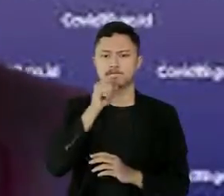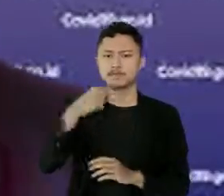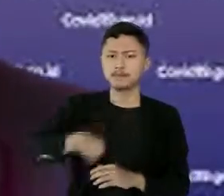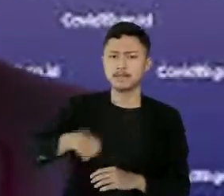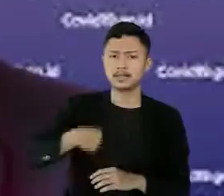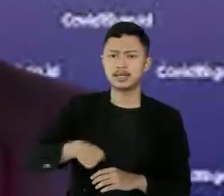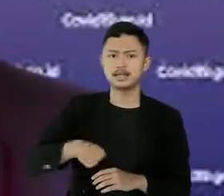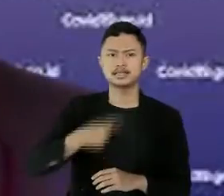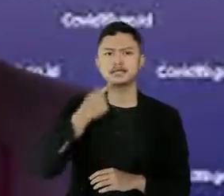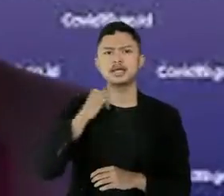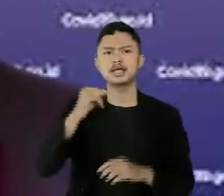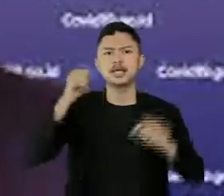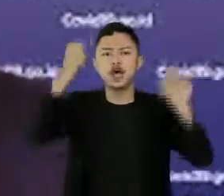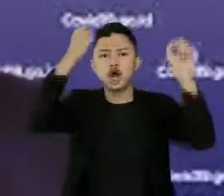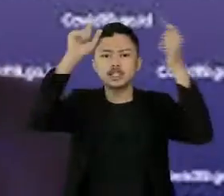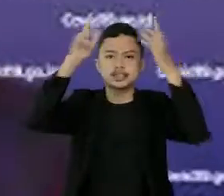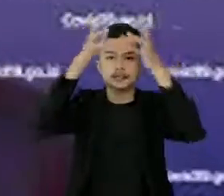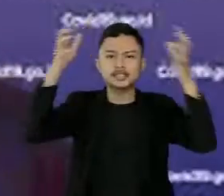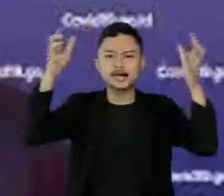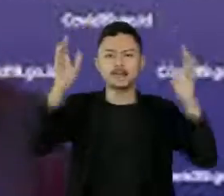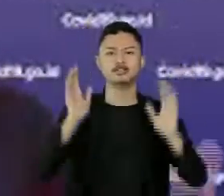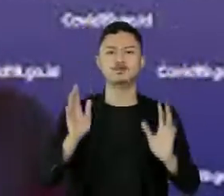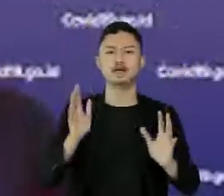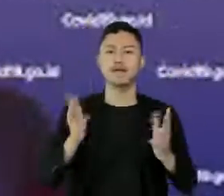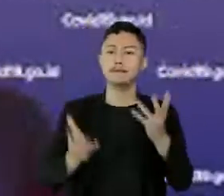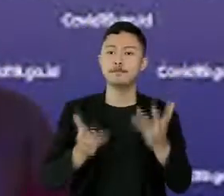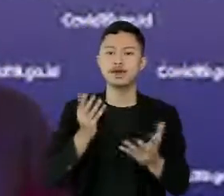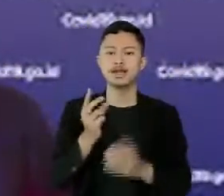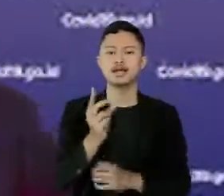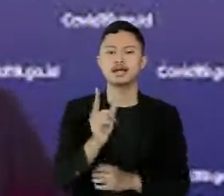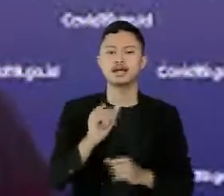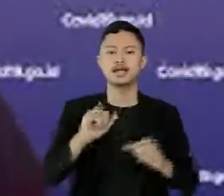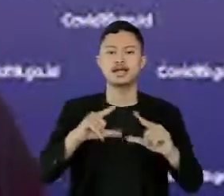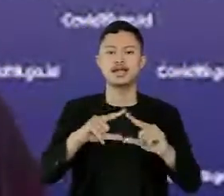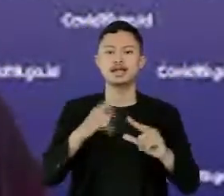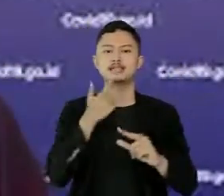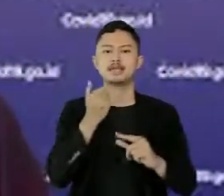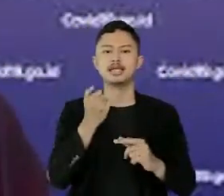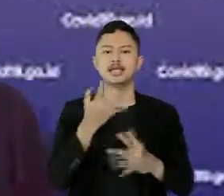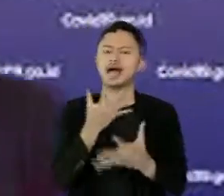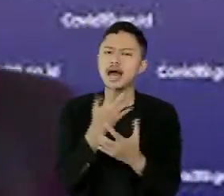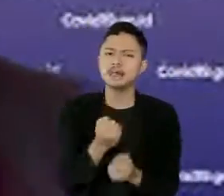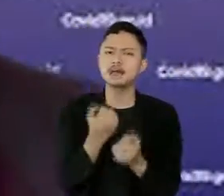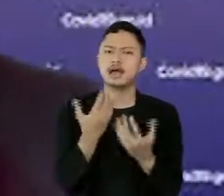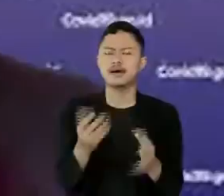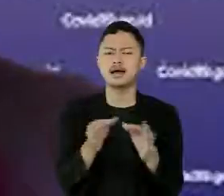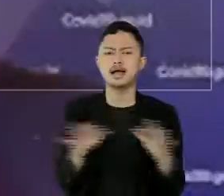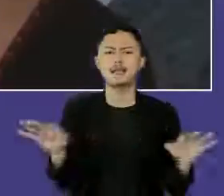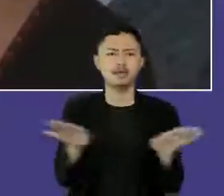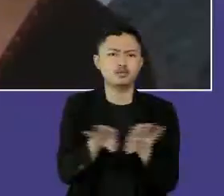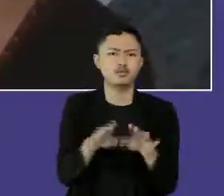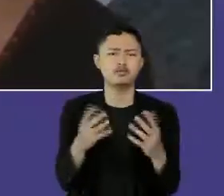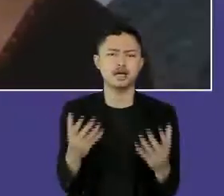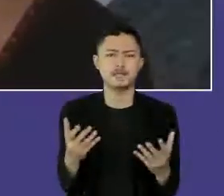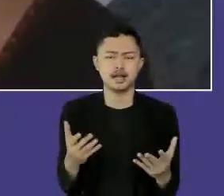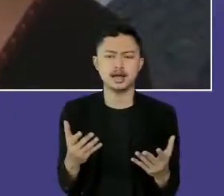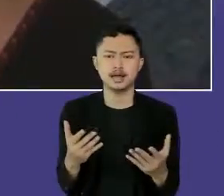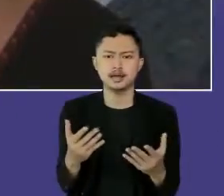dalam konteks besarnya. Nah, Mbak Rias, mungkin di putaran terakhir ini bisa menyampaikan harapan dan